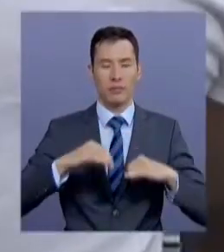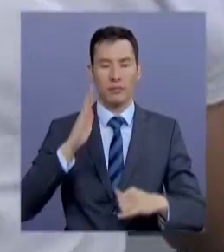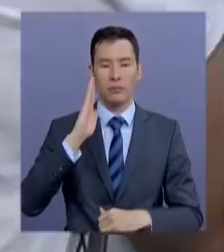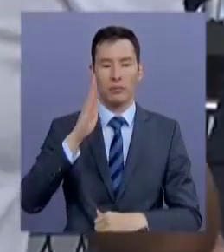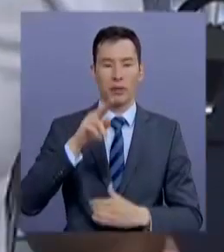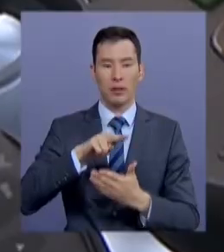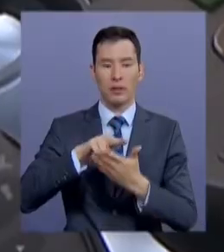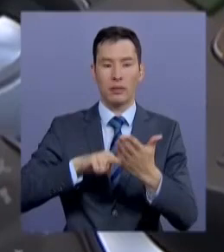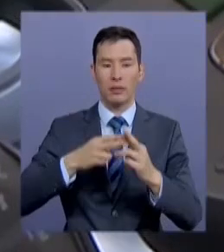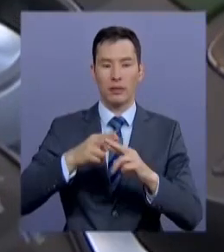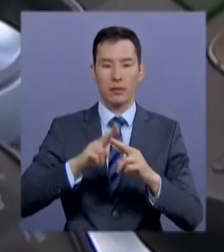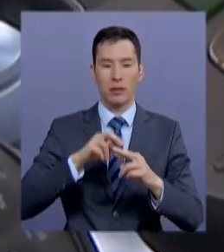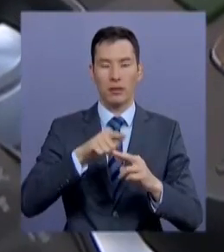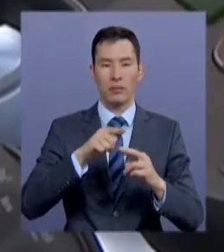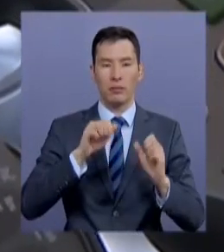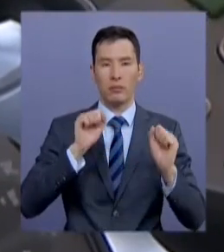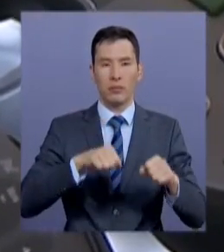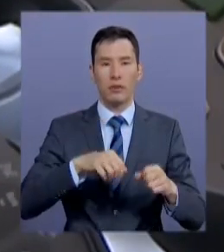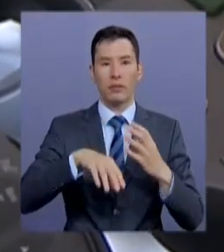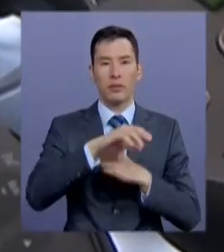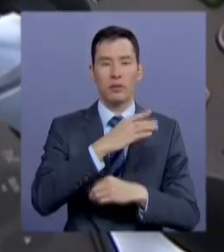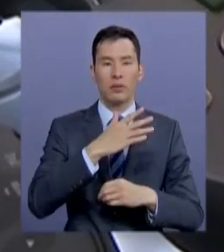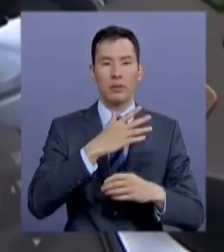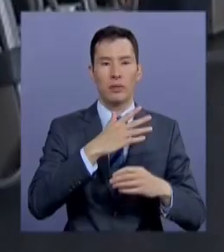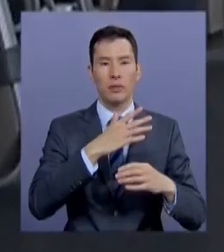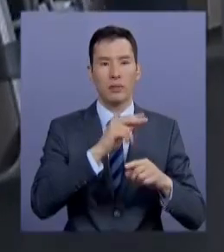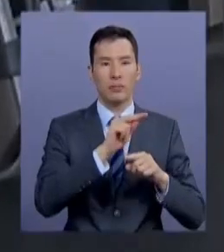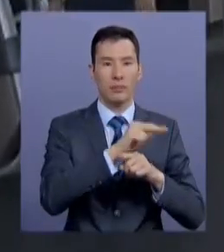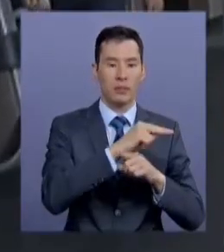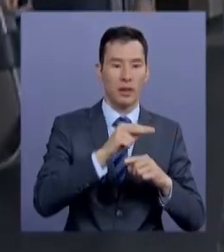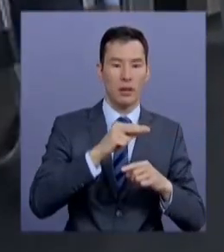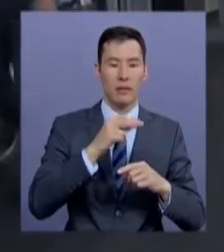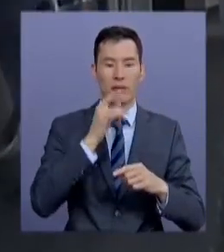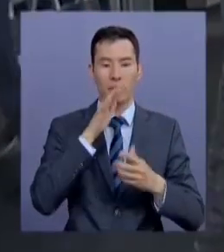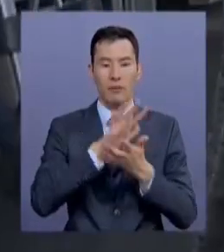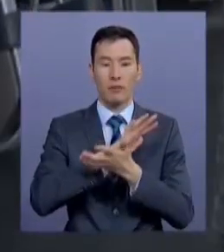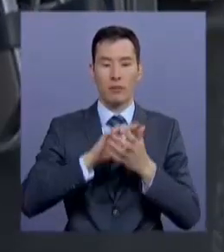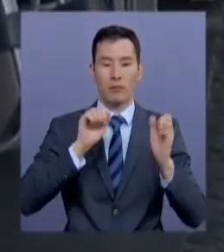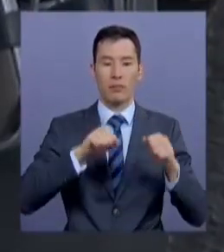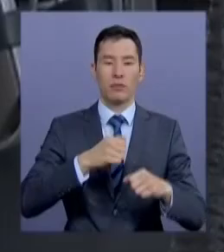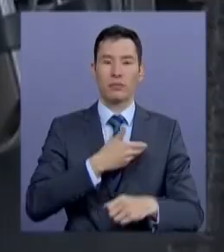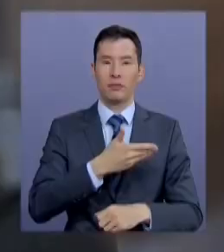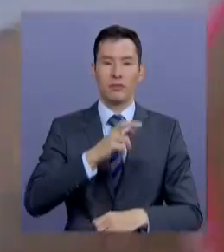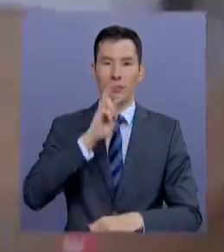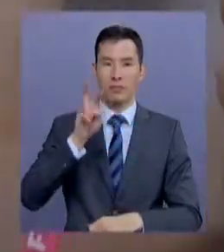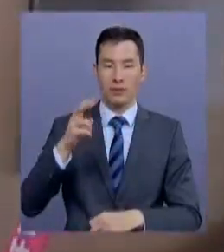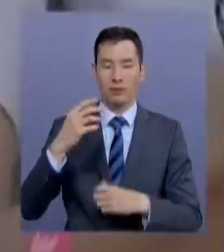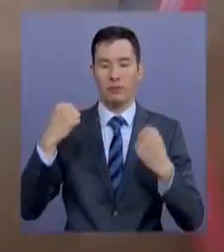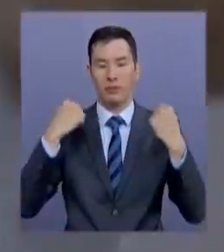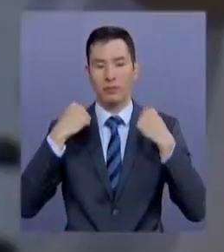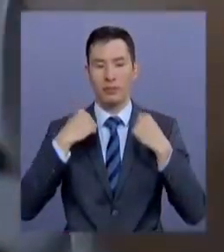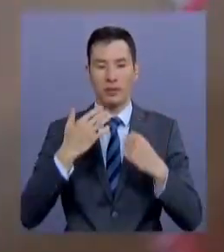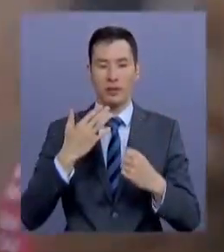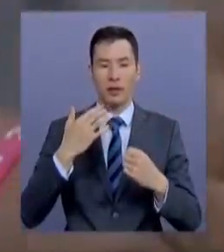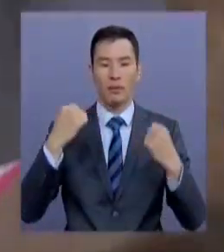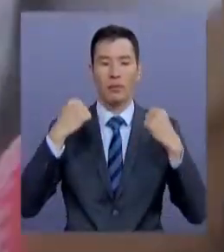сертификатта қатып қалған уақыт жоқ. Көп балалы аналар бала бағудан қол босаған кезде кез келген уақытта келіп спортпен айналыса алады. Ал